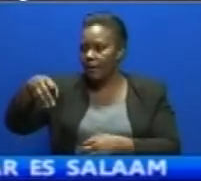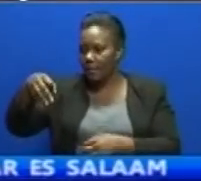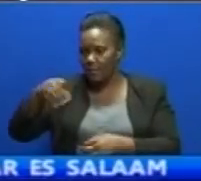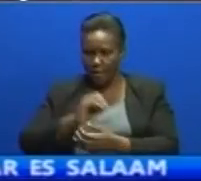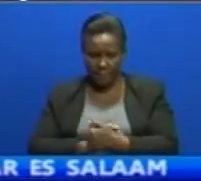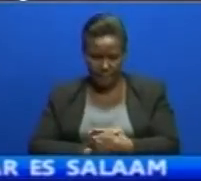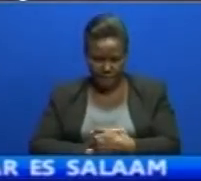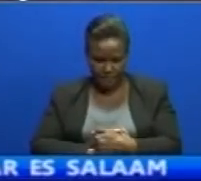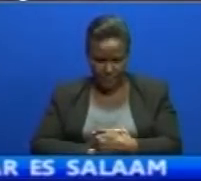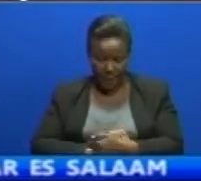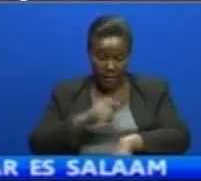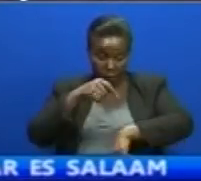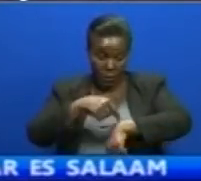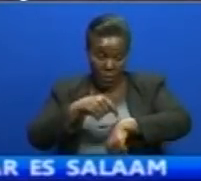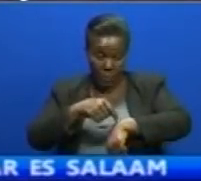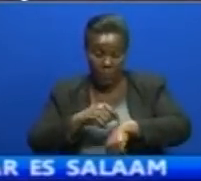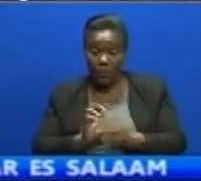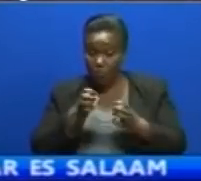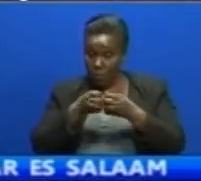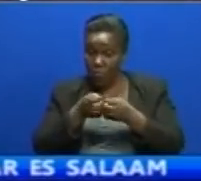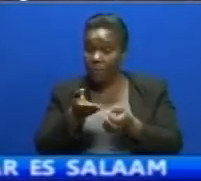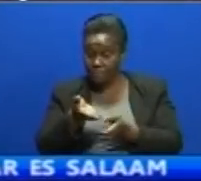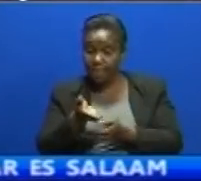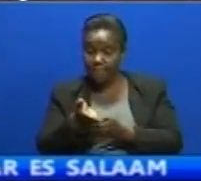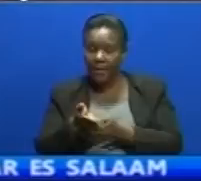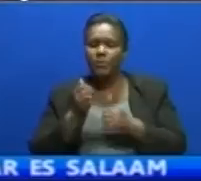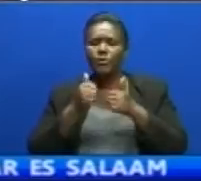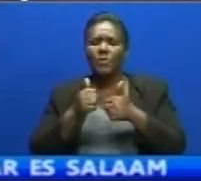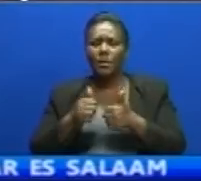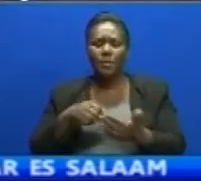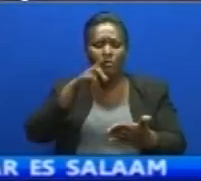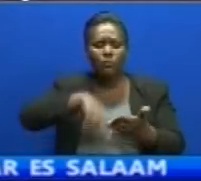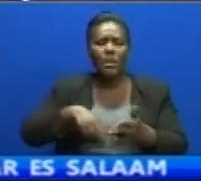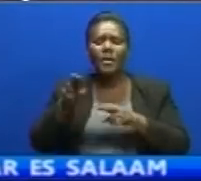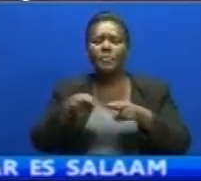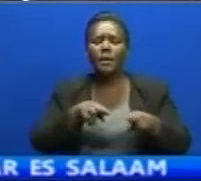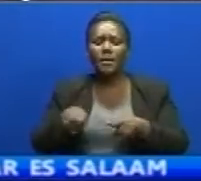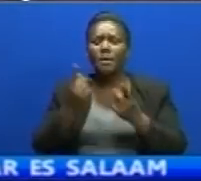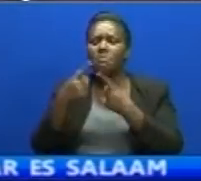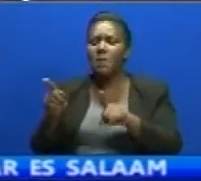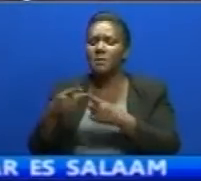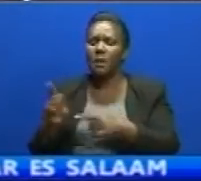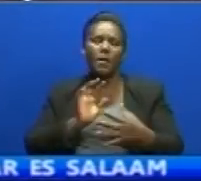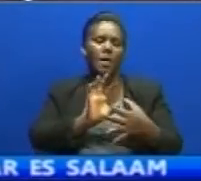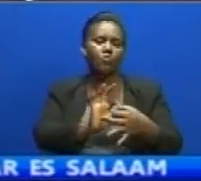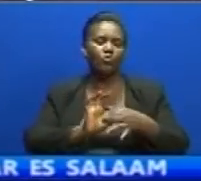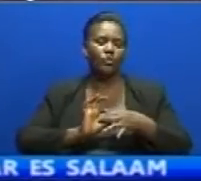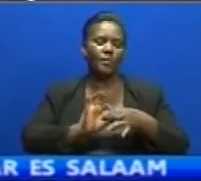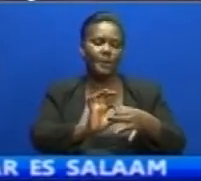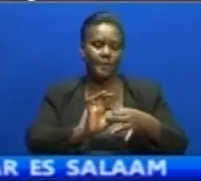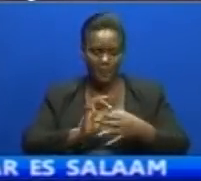Vile vile wakati wa mkutano huu tunatarajia kwamba kuna baadhi ya mikataba ya ushirikiano